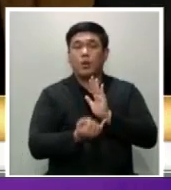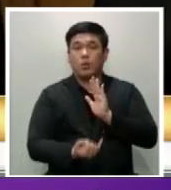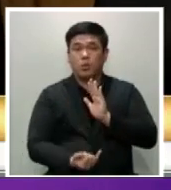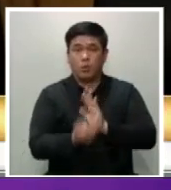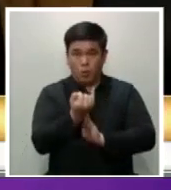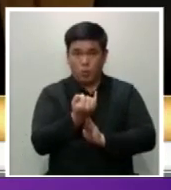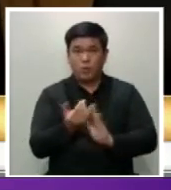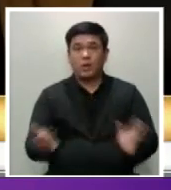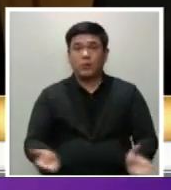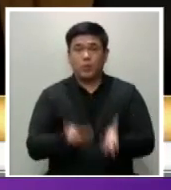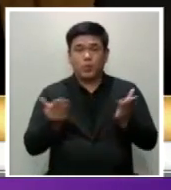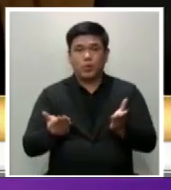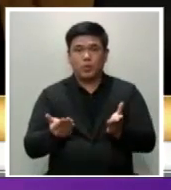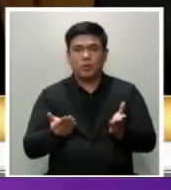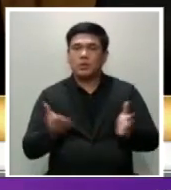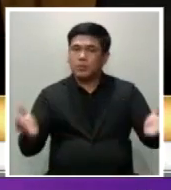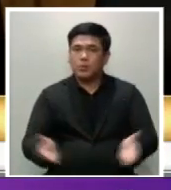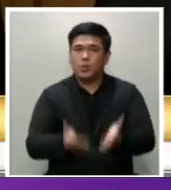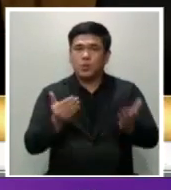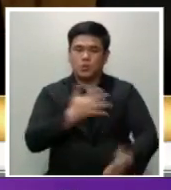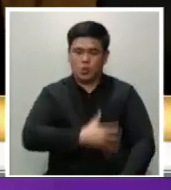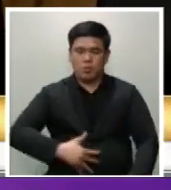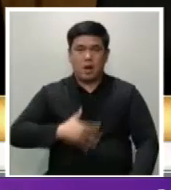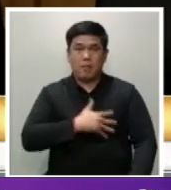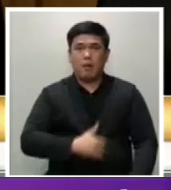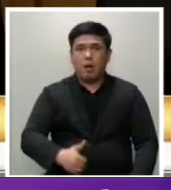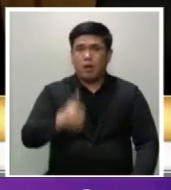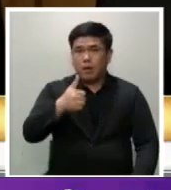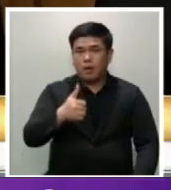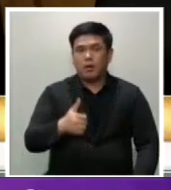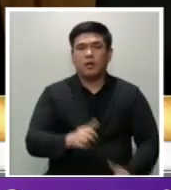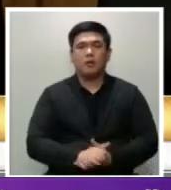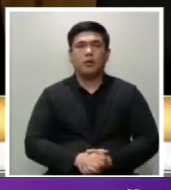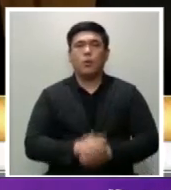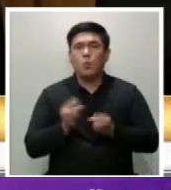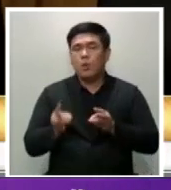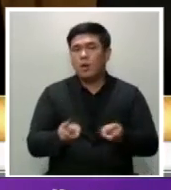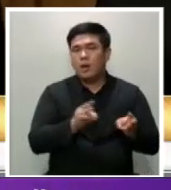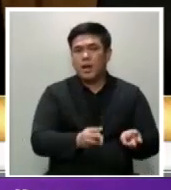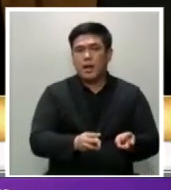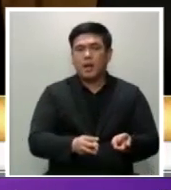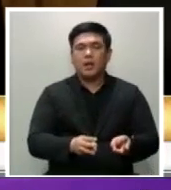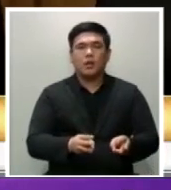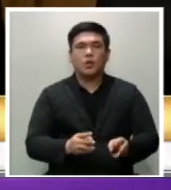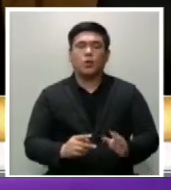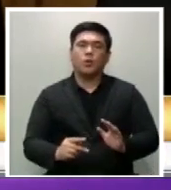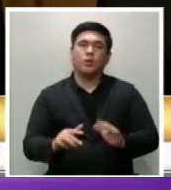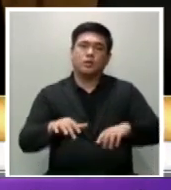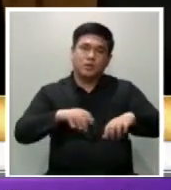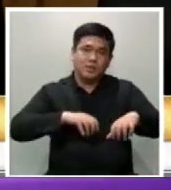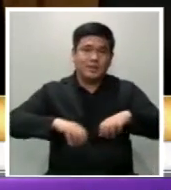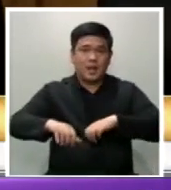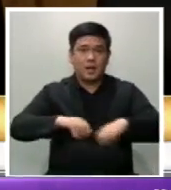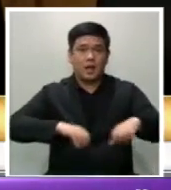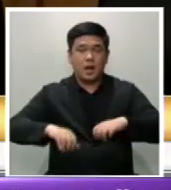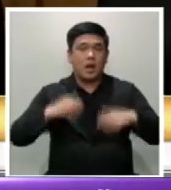ส่งเสริมสิ่งที่เป็นมิตรต่อสุขภาพแล้วก็ใช้มาตรการทุกอย่างที่เป็นไปตามหลักของการบริหารราชการแผ่น